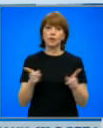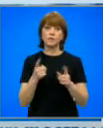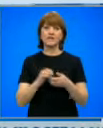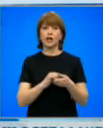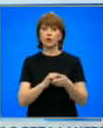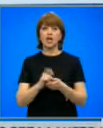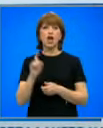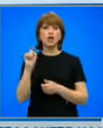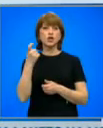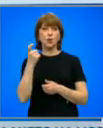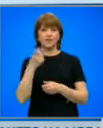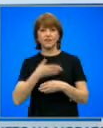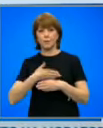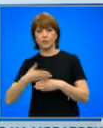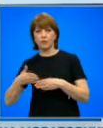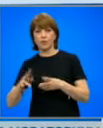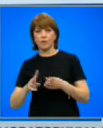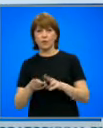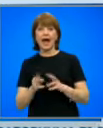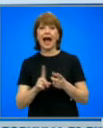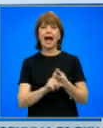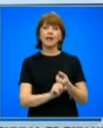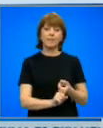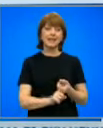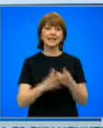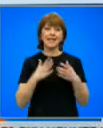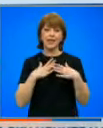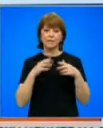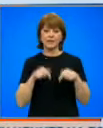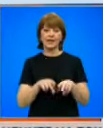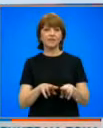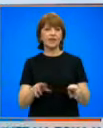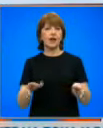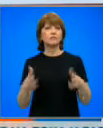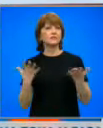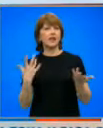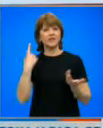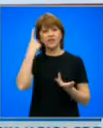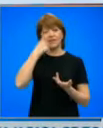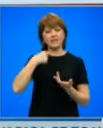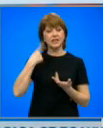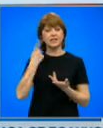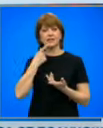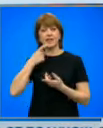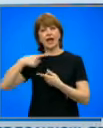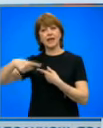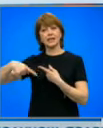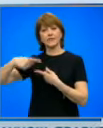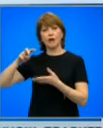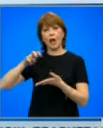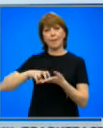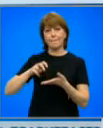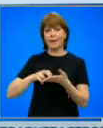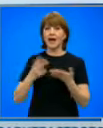коалиция. Гюров от Продължаваме промяната, Каримански от Има такъв народ. Какви визии за развитието на банковия сектор представиха те и